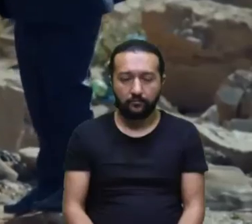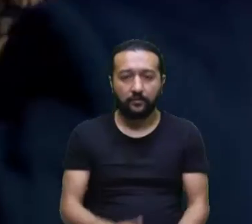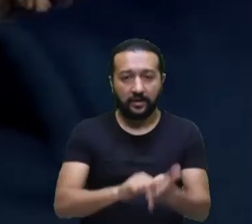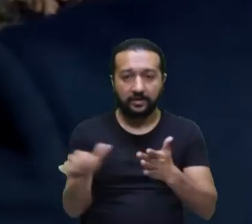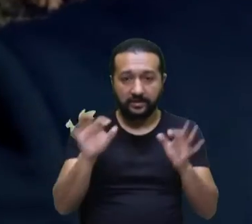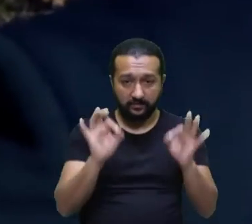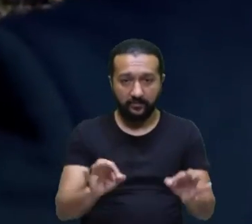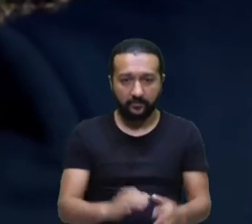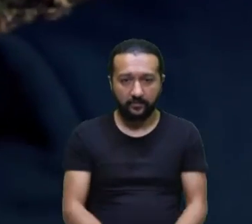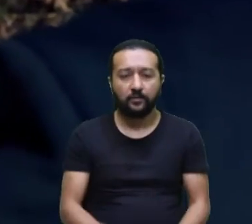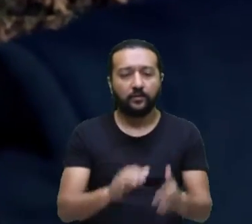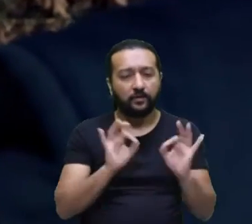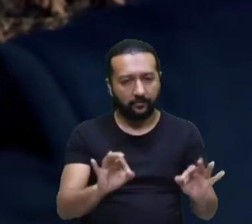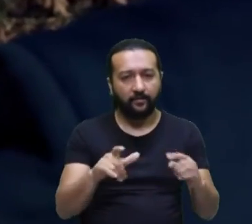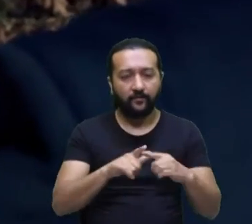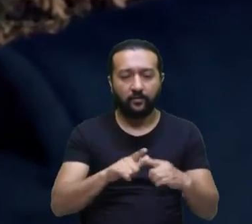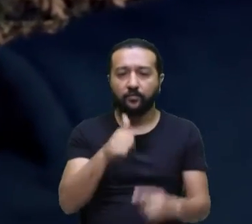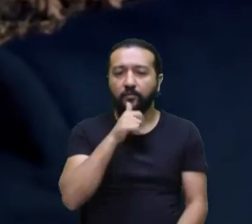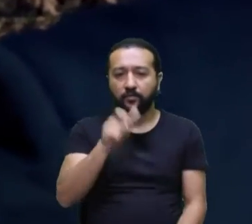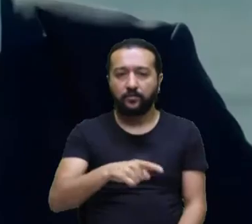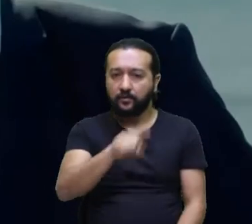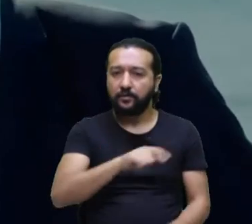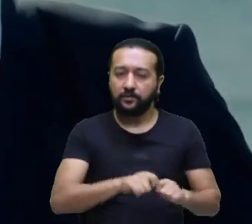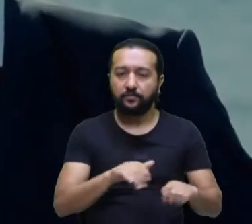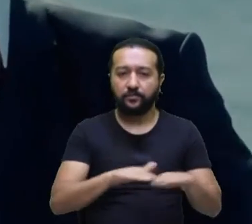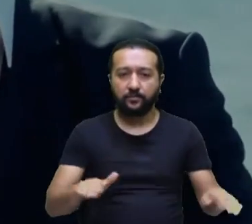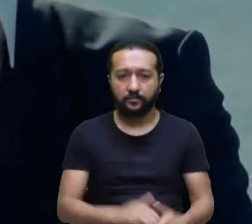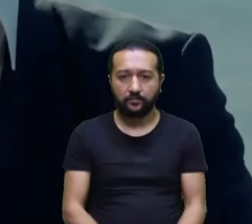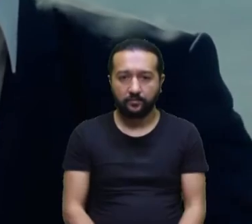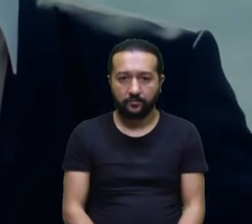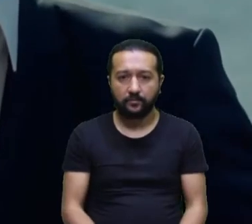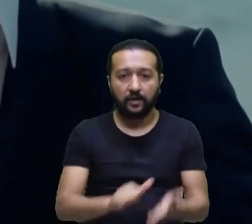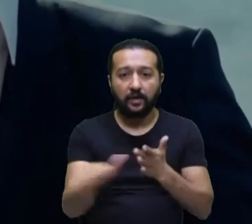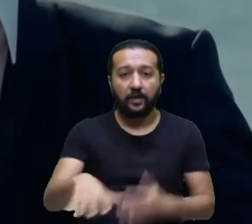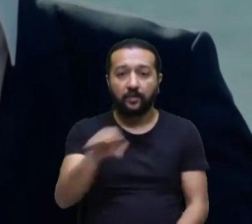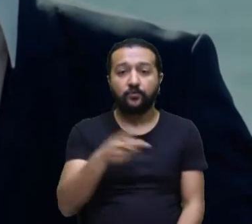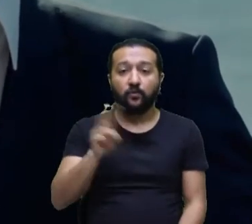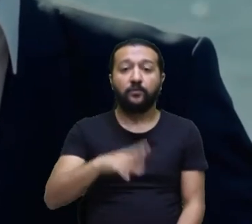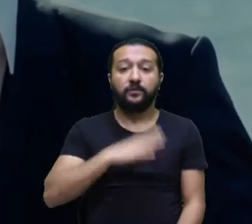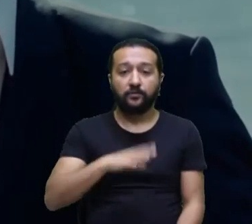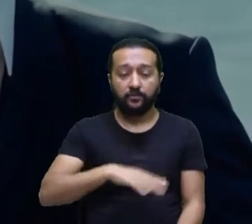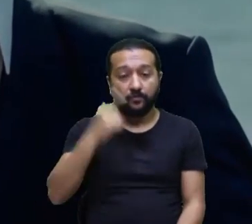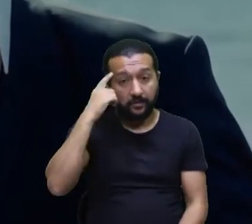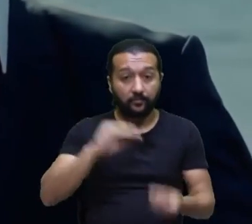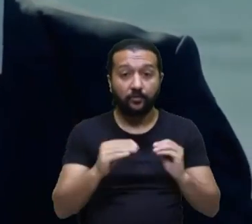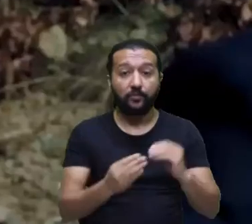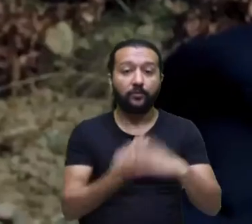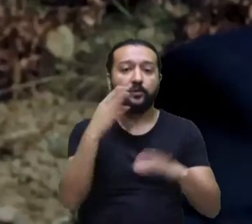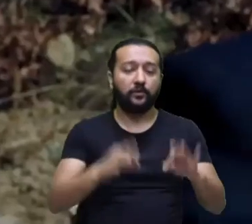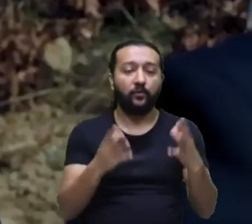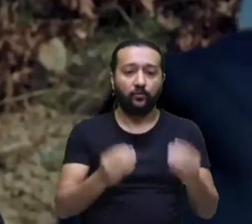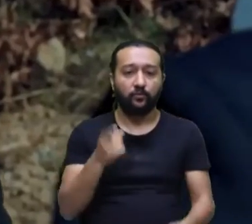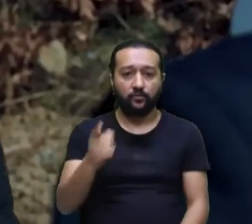Her şey tamam mı? Tamamdır Faruk Bey. Bunların işi bitti. Hepsinin ölmesini istiyorum. Başımıza bela aldılar bu